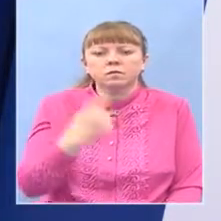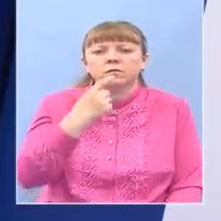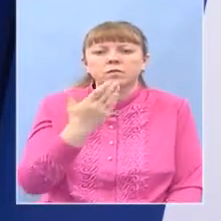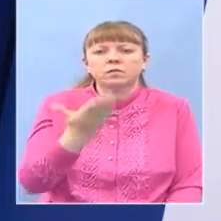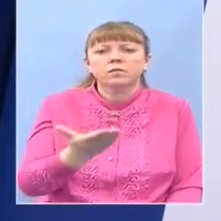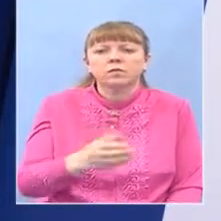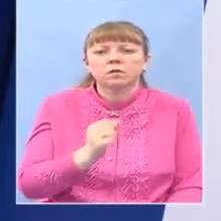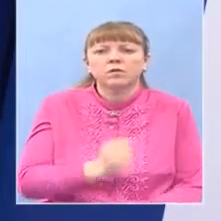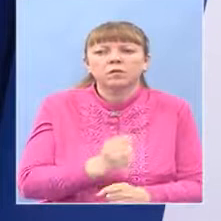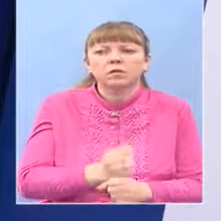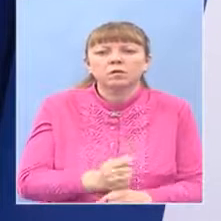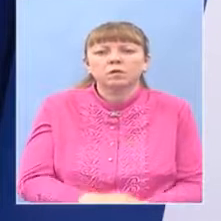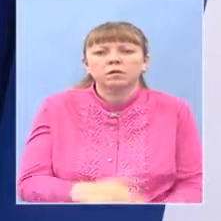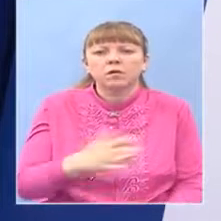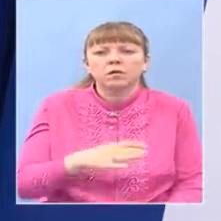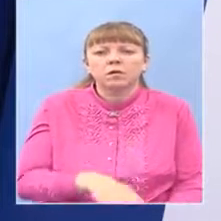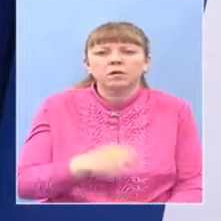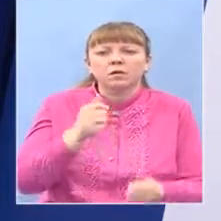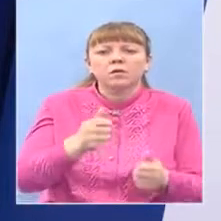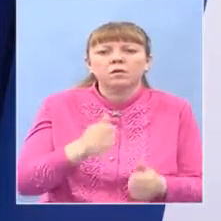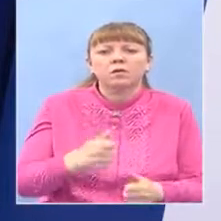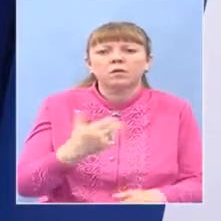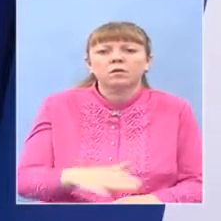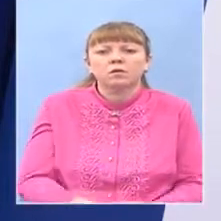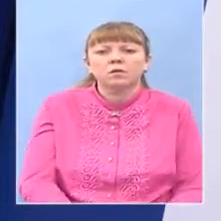и разрабатывают целые, там, пишут дорожные карты,